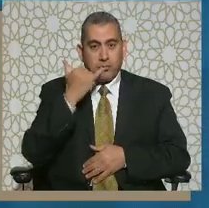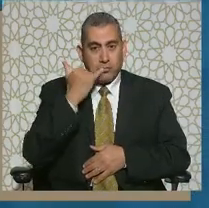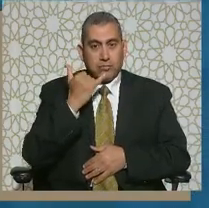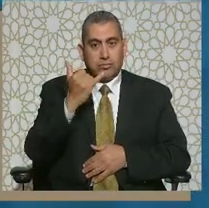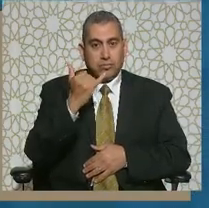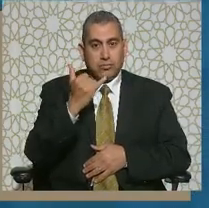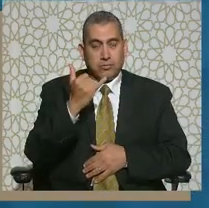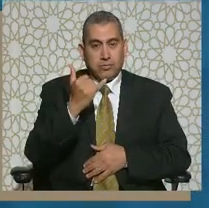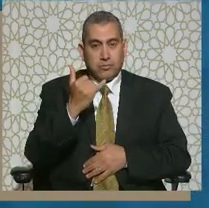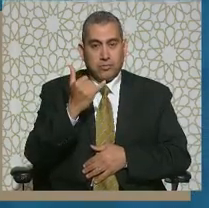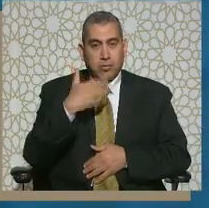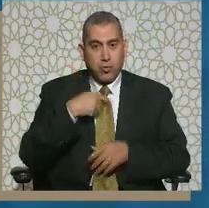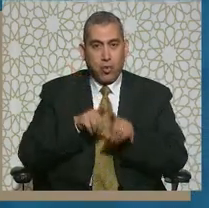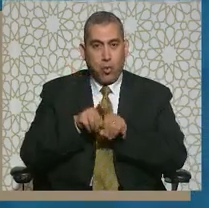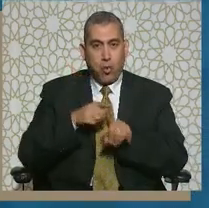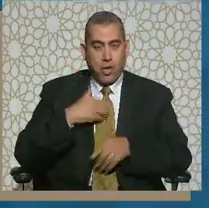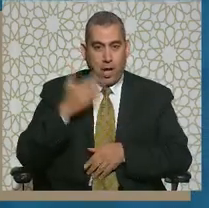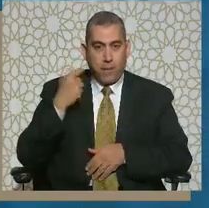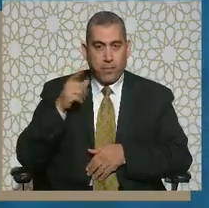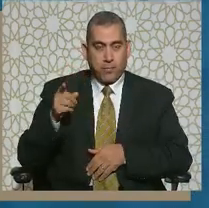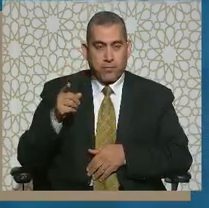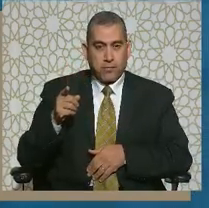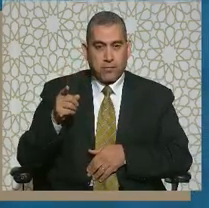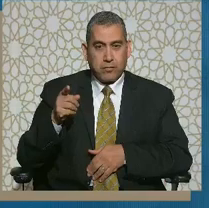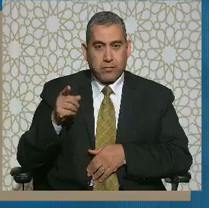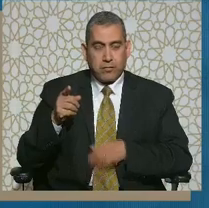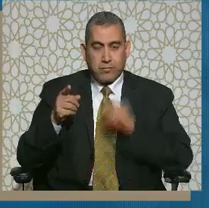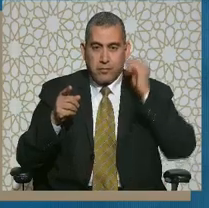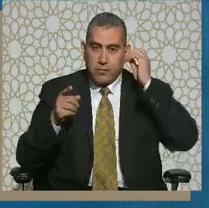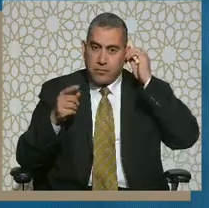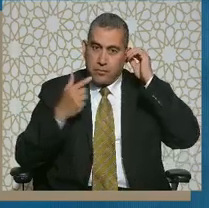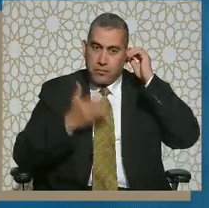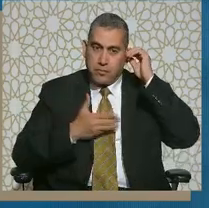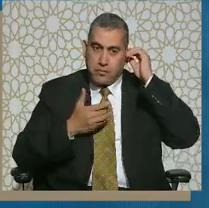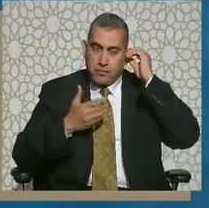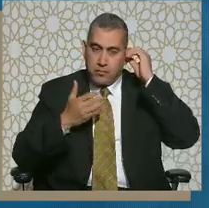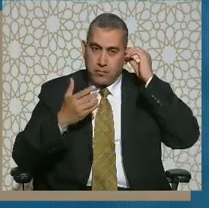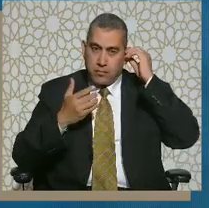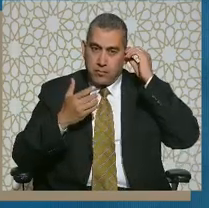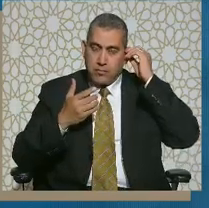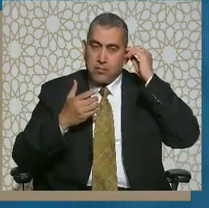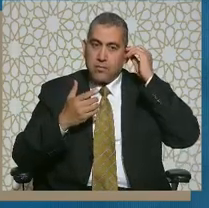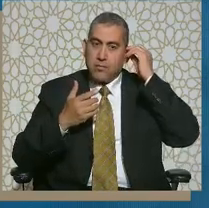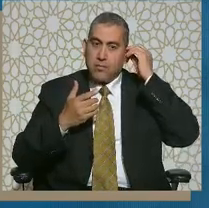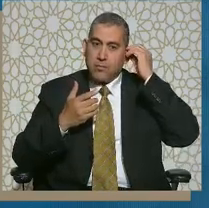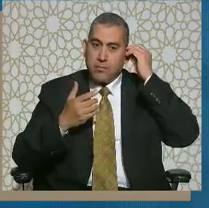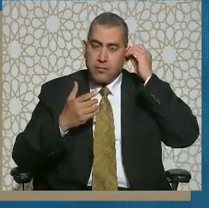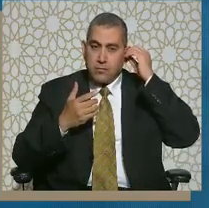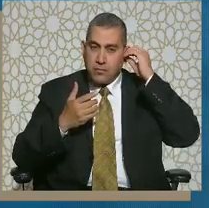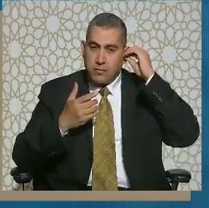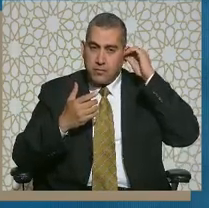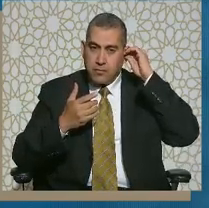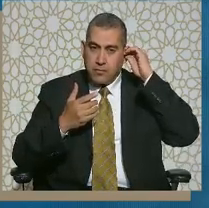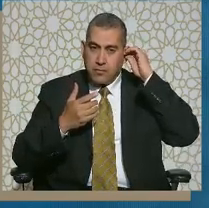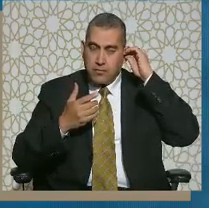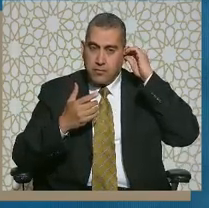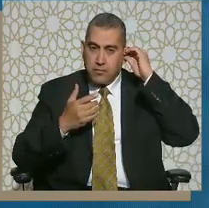عشان انا اختي قلتلك قلت لحضرتك ان عند 21 سنه وتها مش حلوه اهلها واخواتها وكده